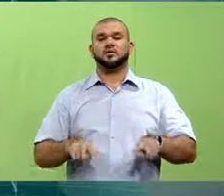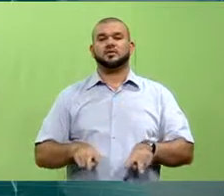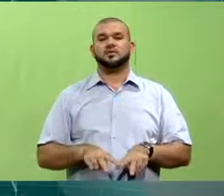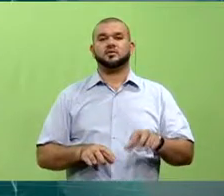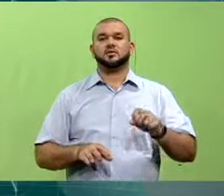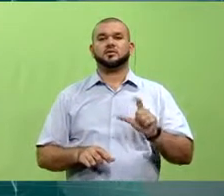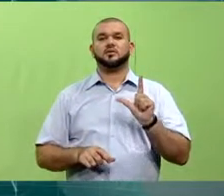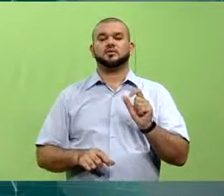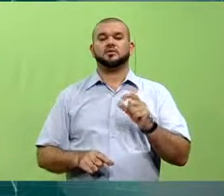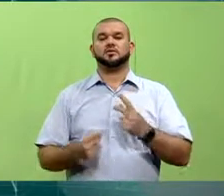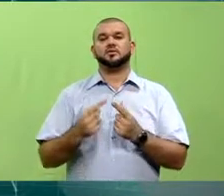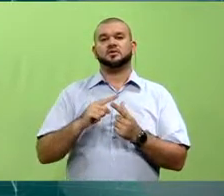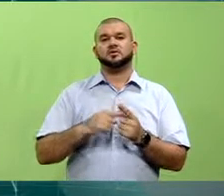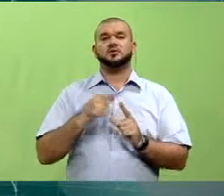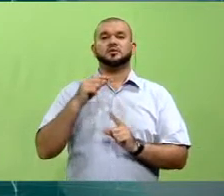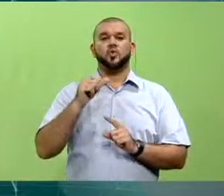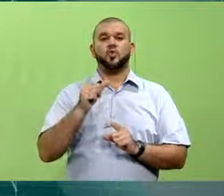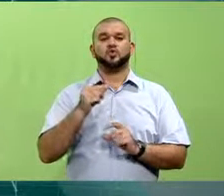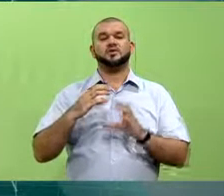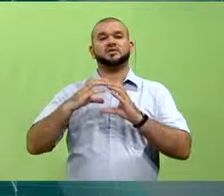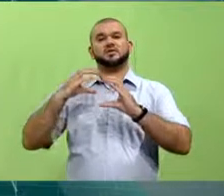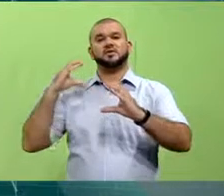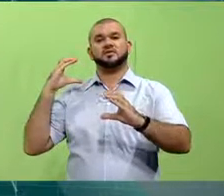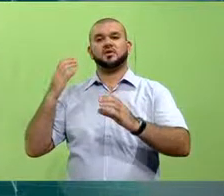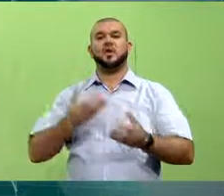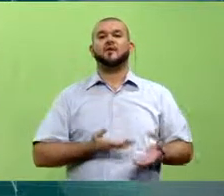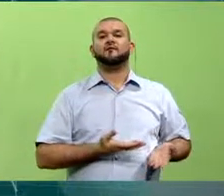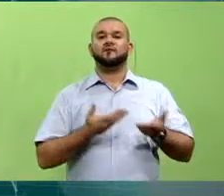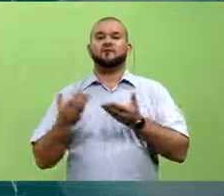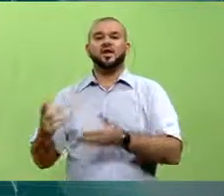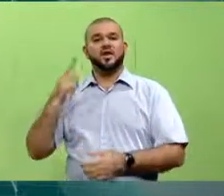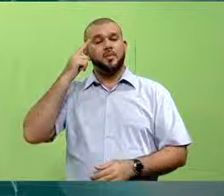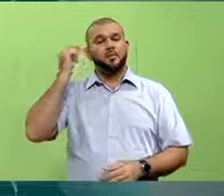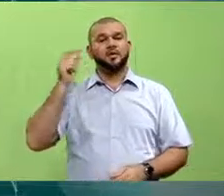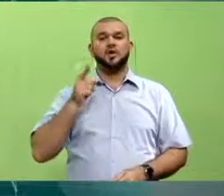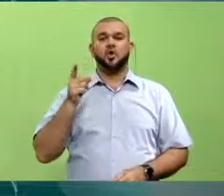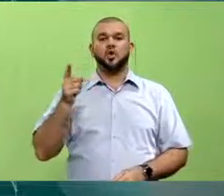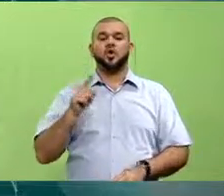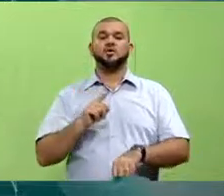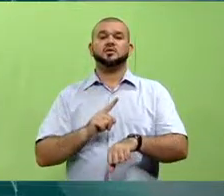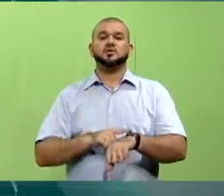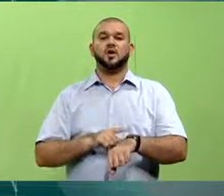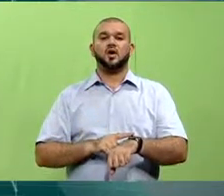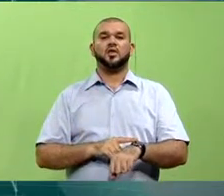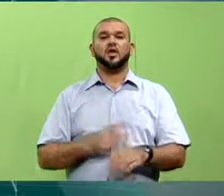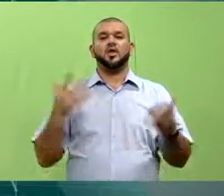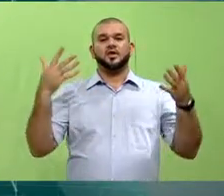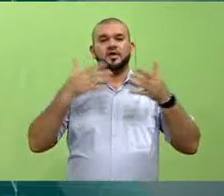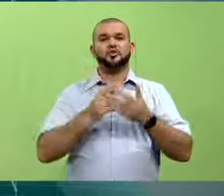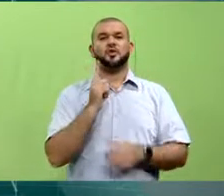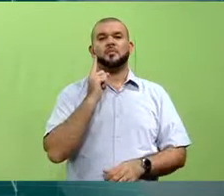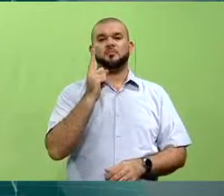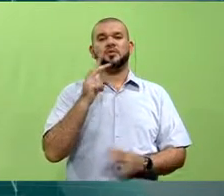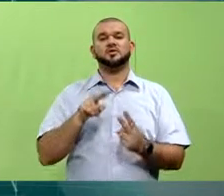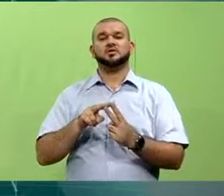Meteoroloji Dairesi Sismoloji Servisinden verilen bilgiye göre saat 01 sıralarında denizde